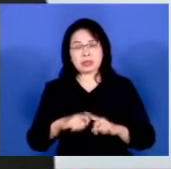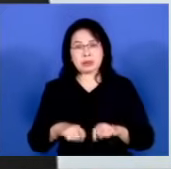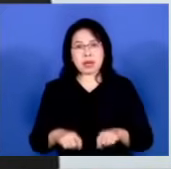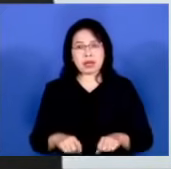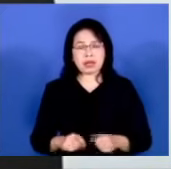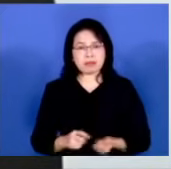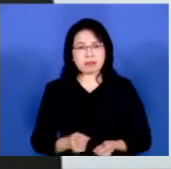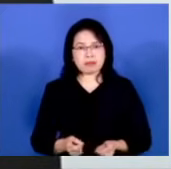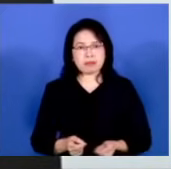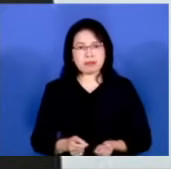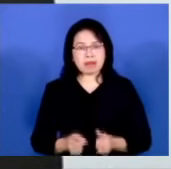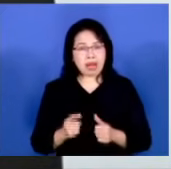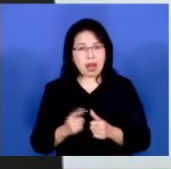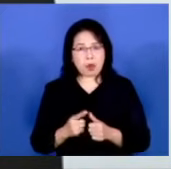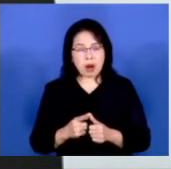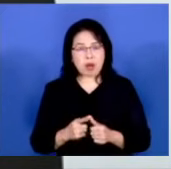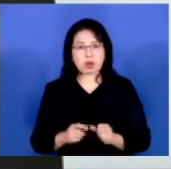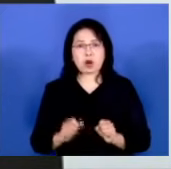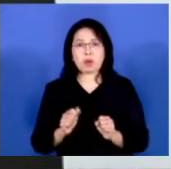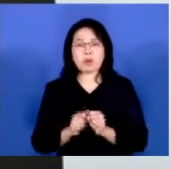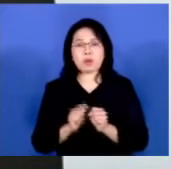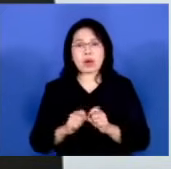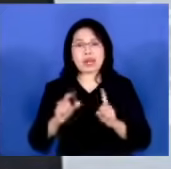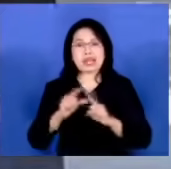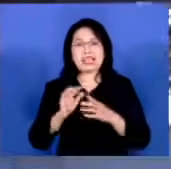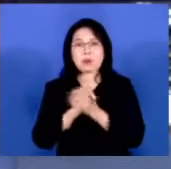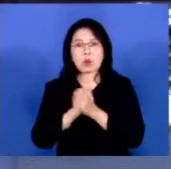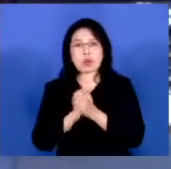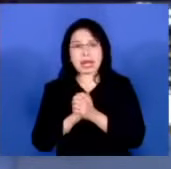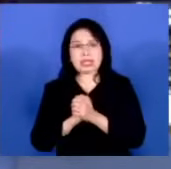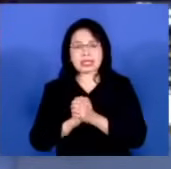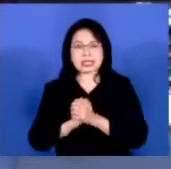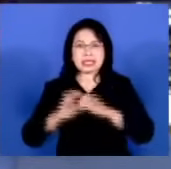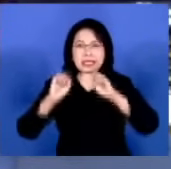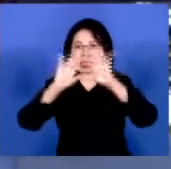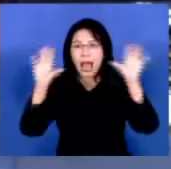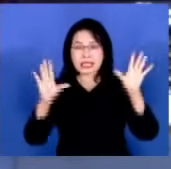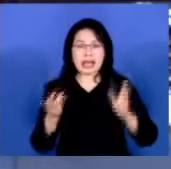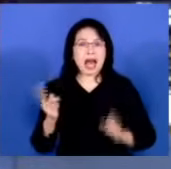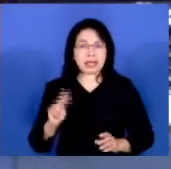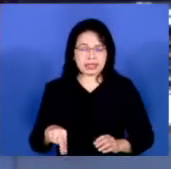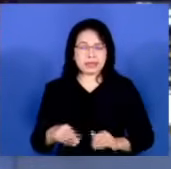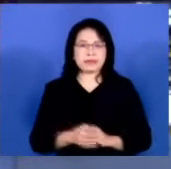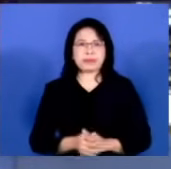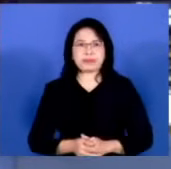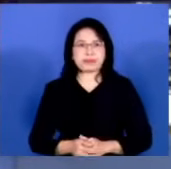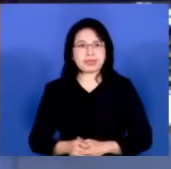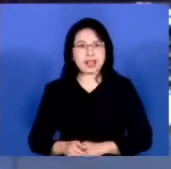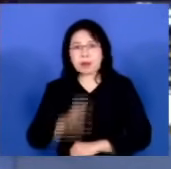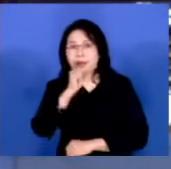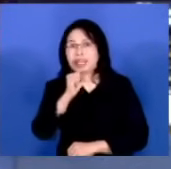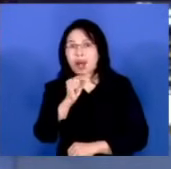awal untuk membuat demokrasi cerah lagi dalam pidatonya ketua umum PDI Perjuangan